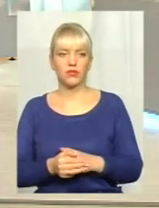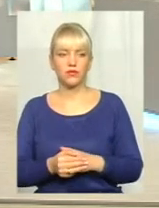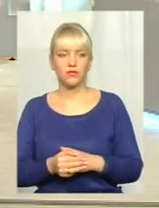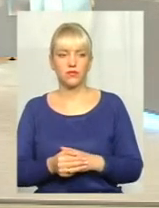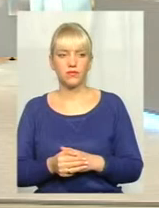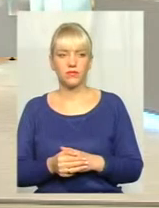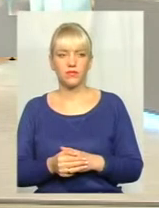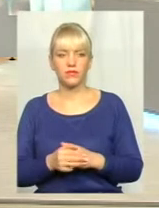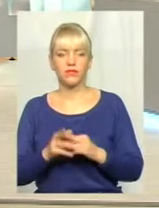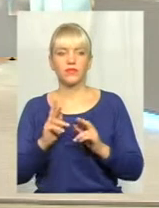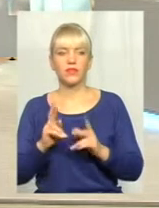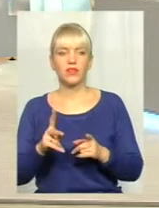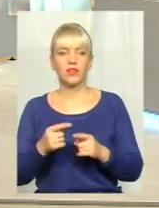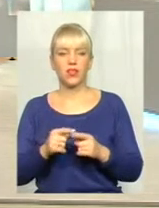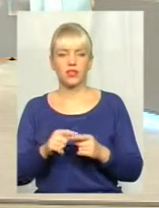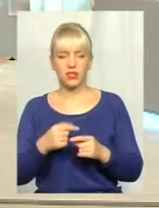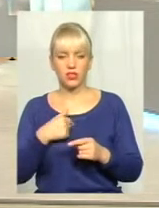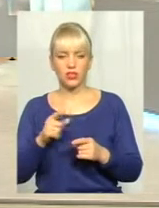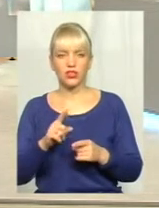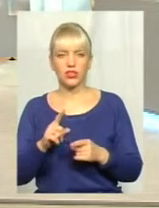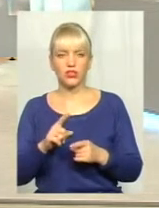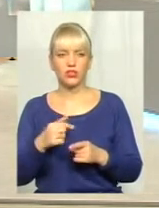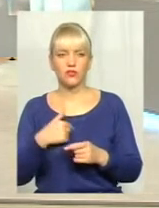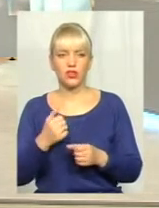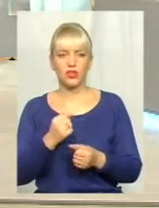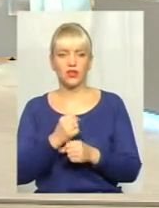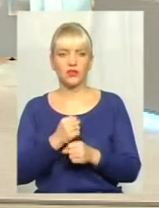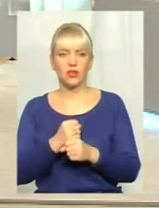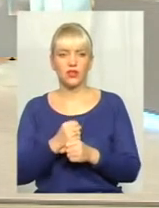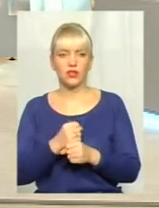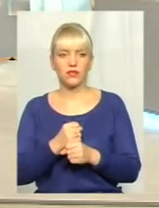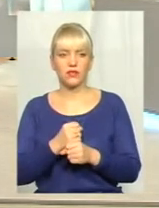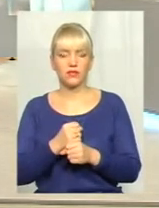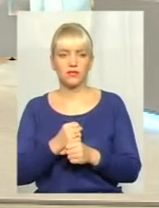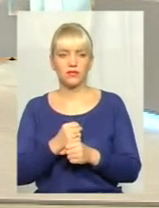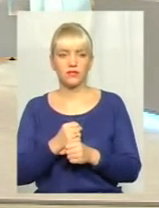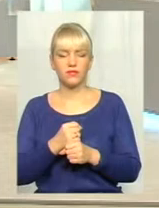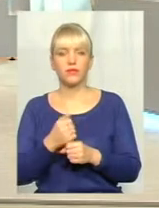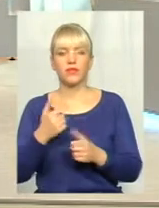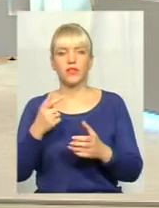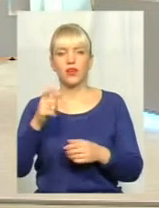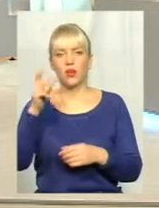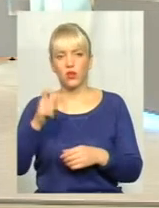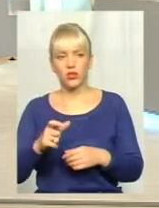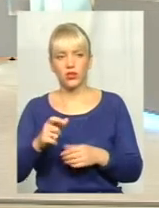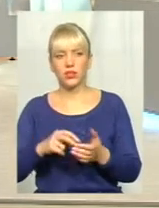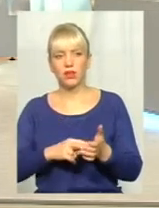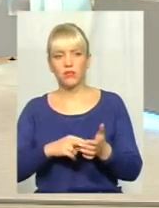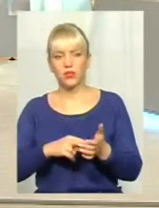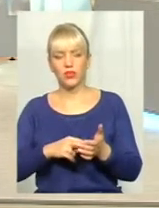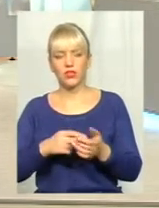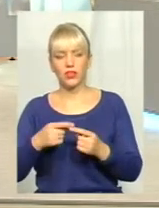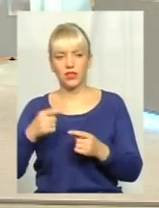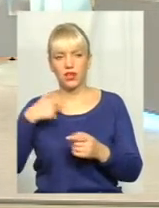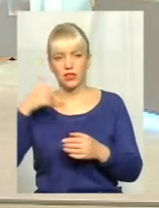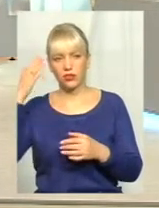І як це далі має? Це має щось зверхово рішати, мені здається. Тобто, власне, людина боїться, я так розуміла,